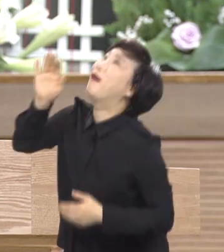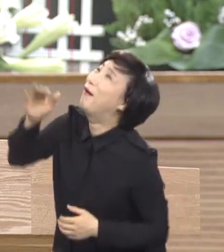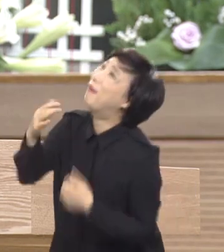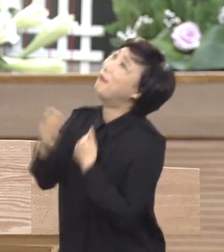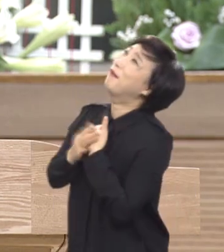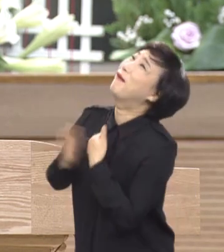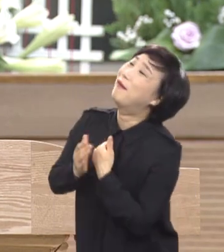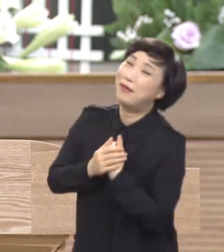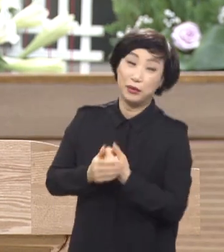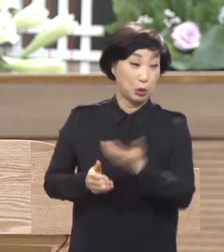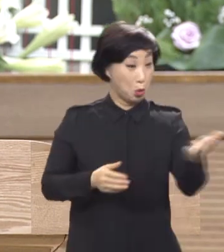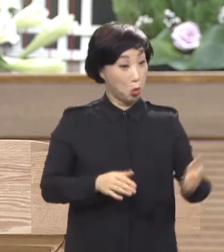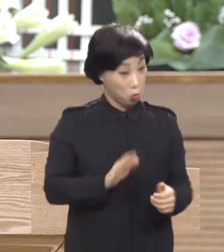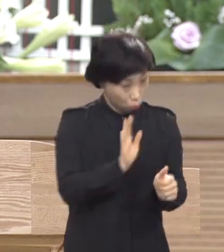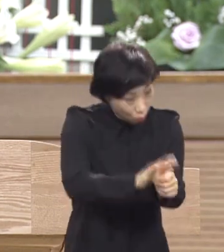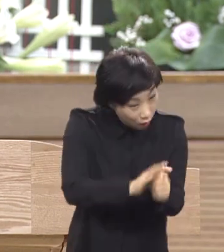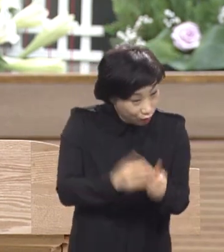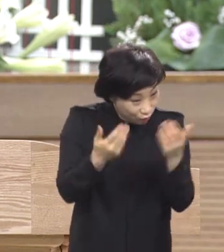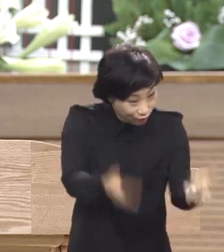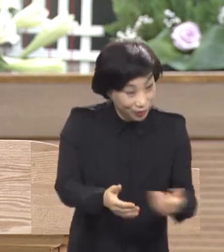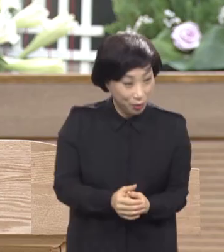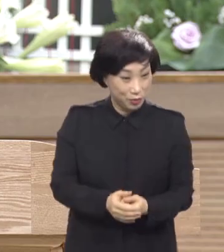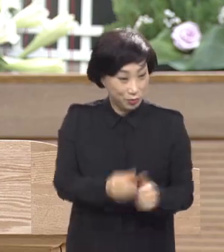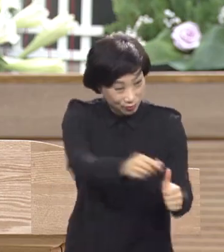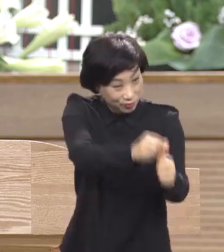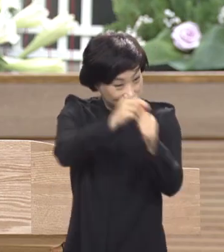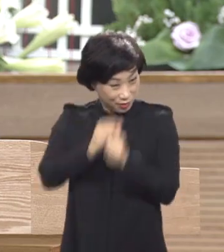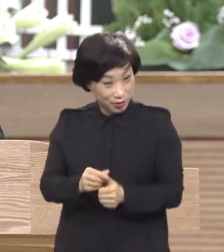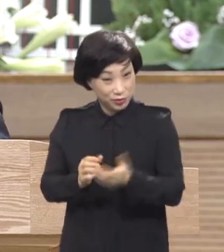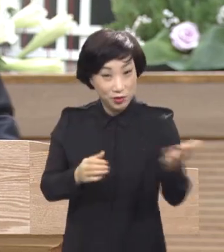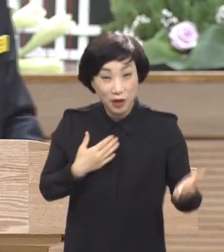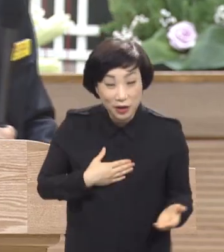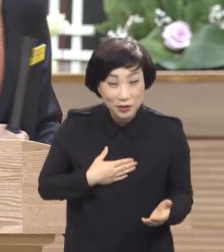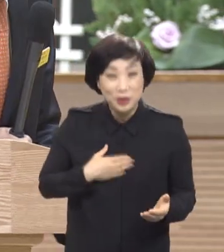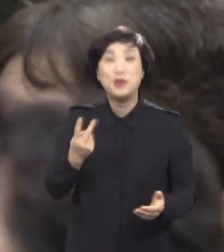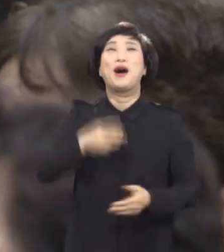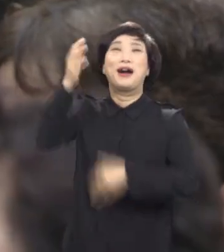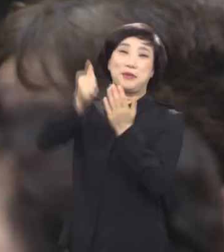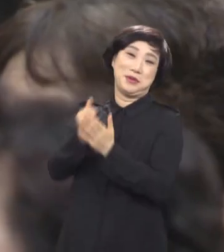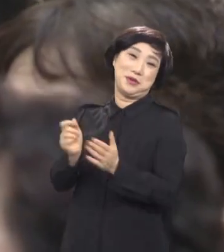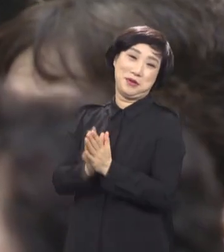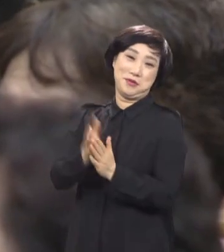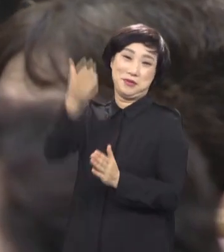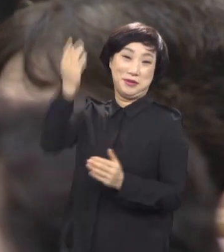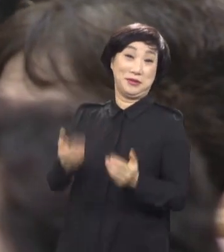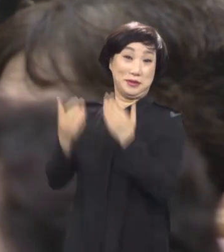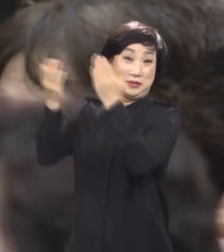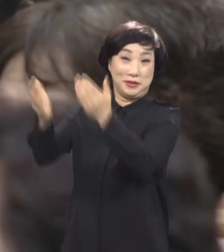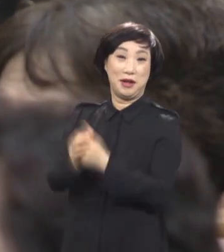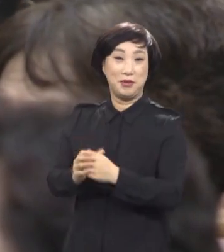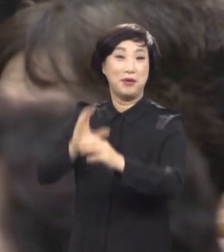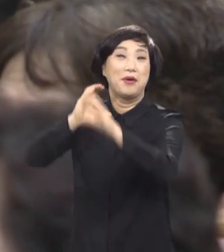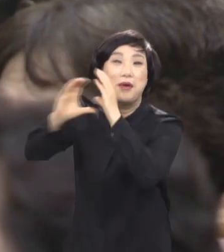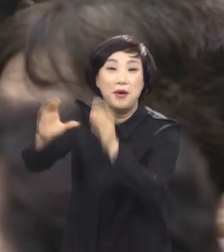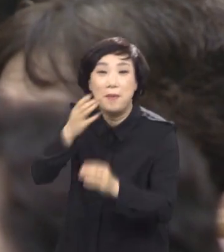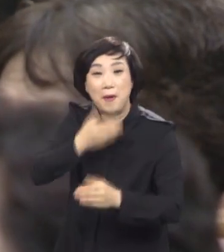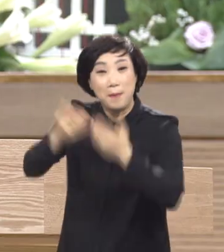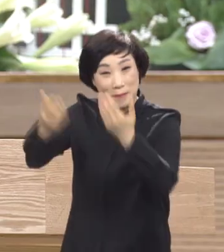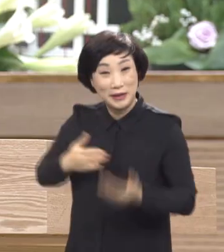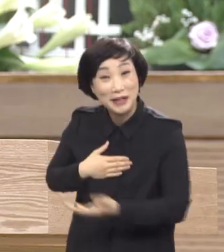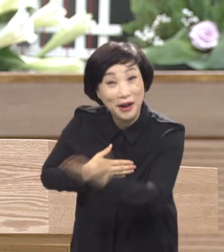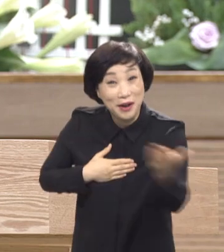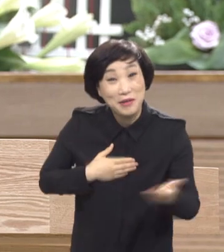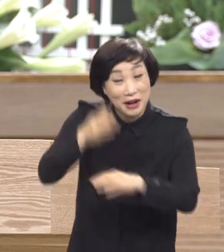내가 너를 건질 테니 너는 또 나에게 용하롭게 할 것이다 이런 축복이 이루어지는